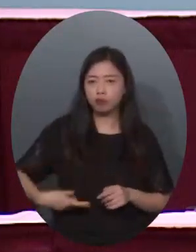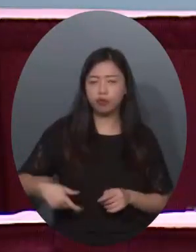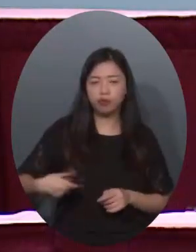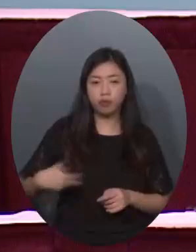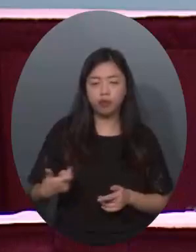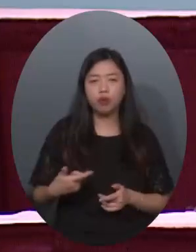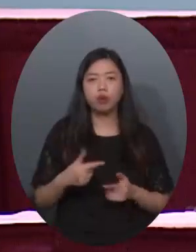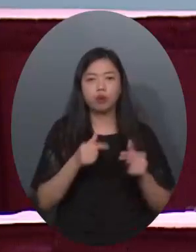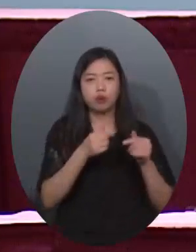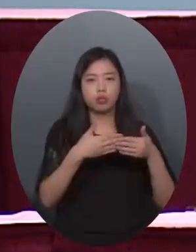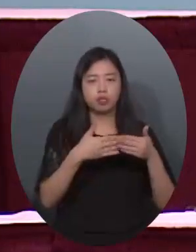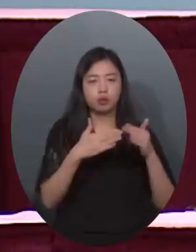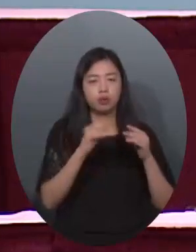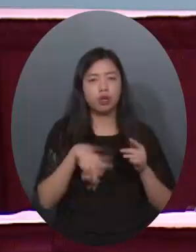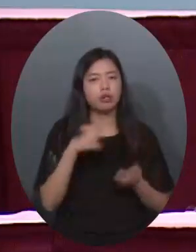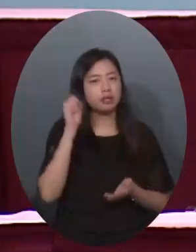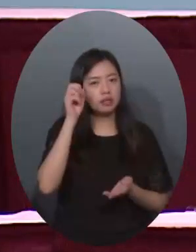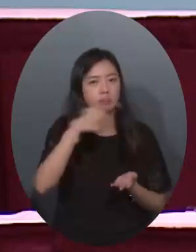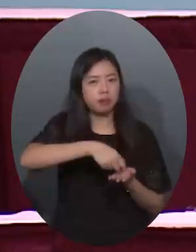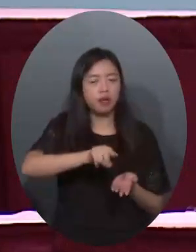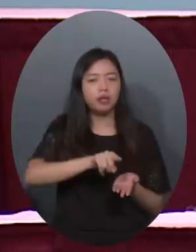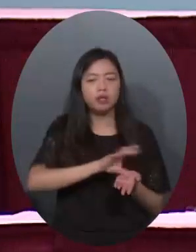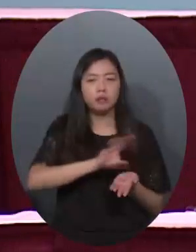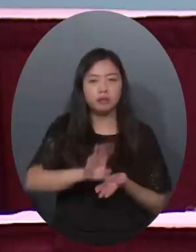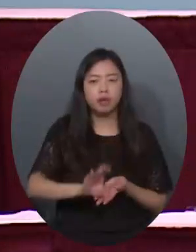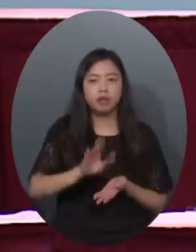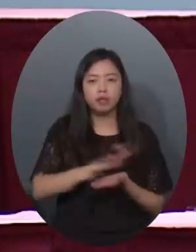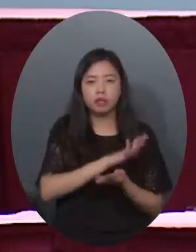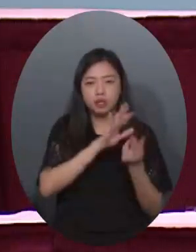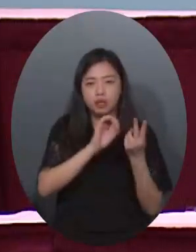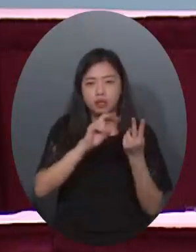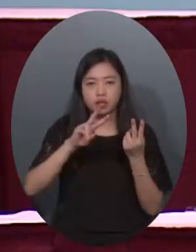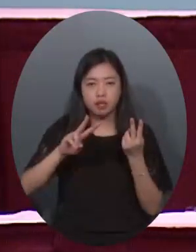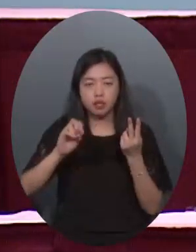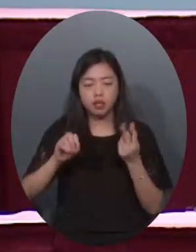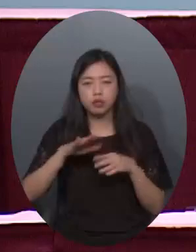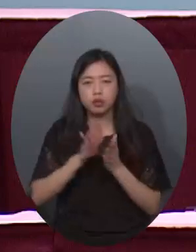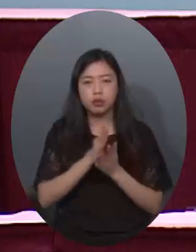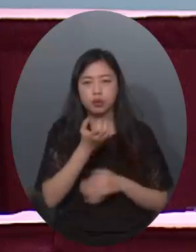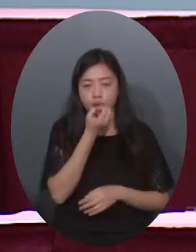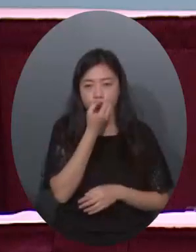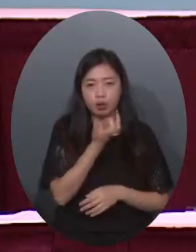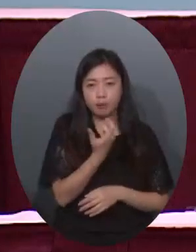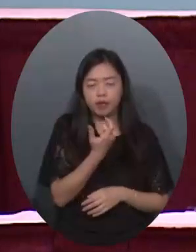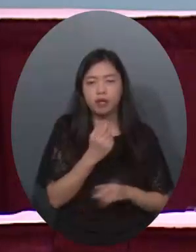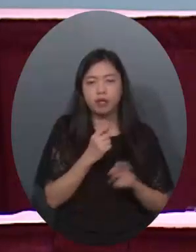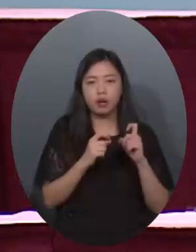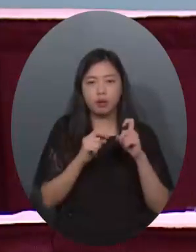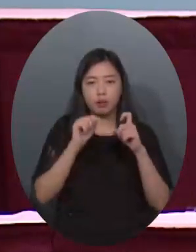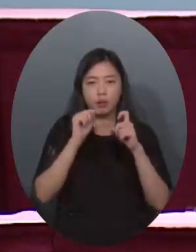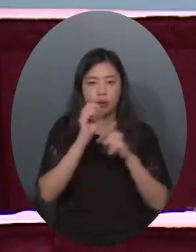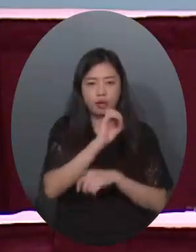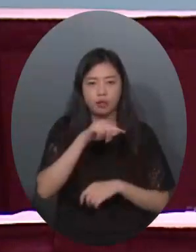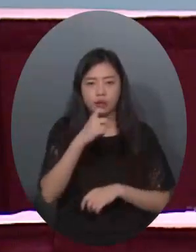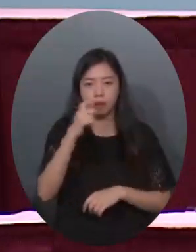董事局已建議批發2020年度每股 港幣9.08的末期普